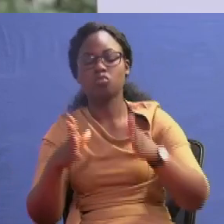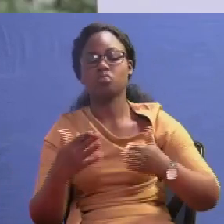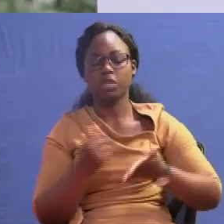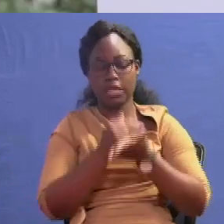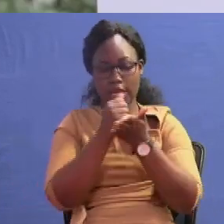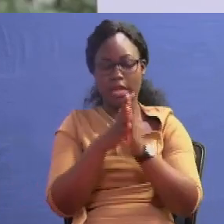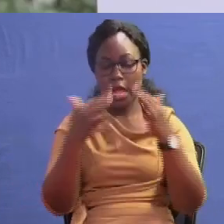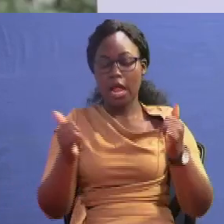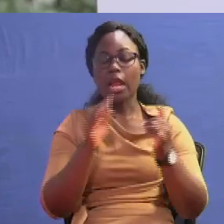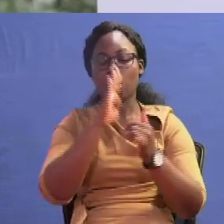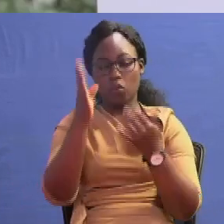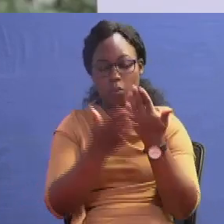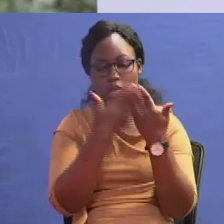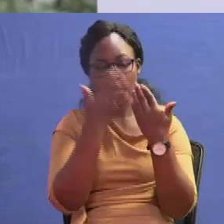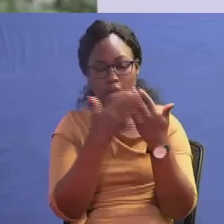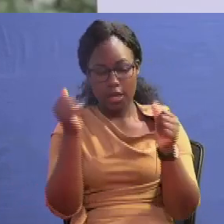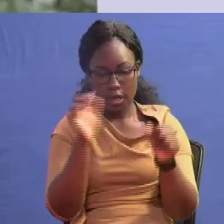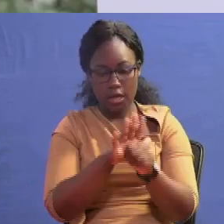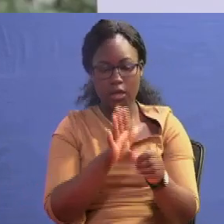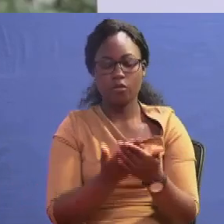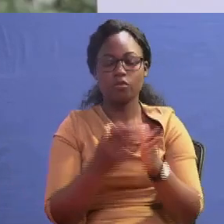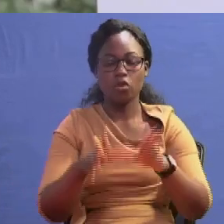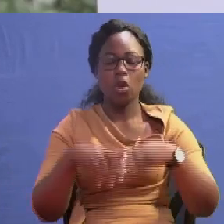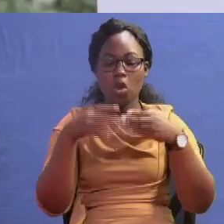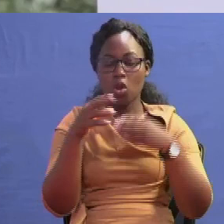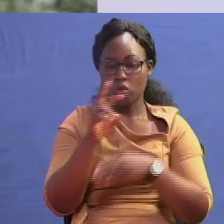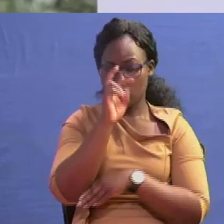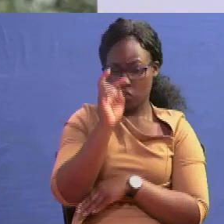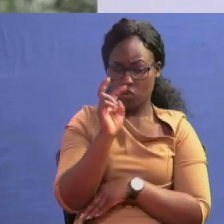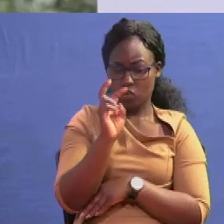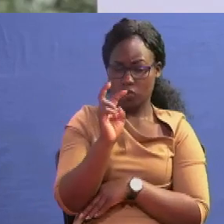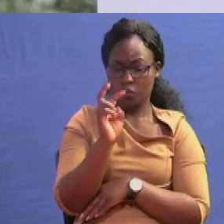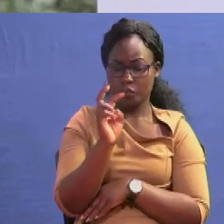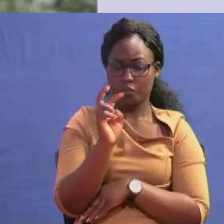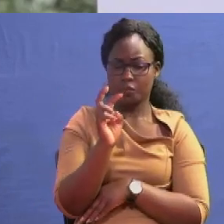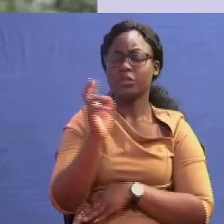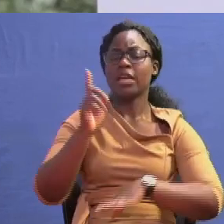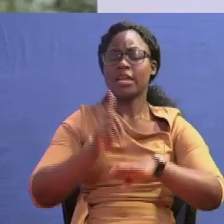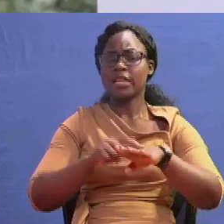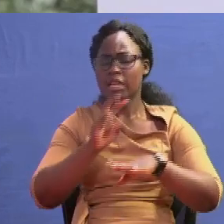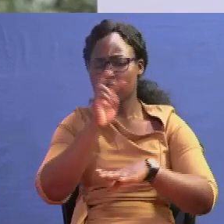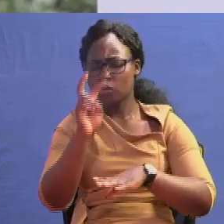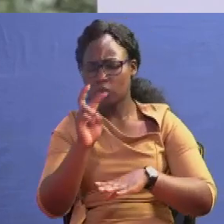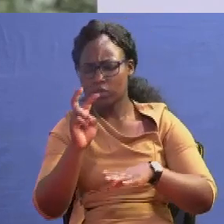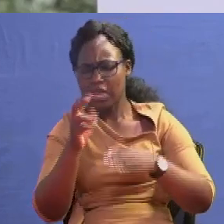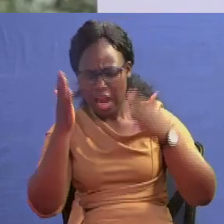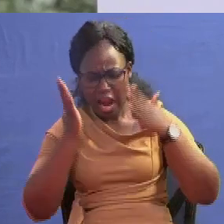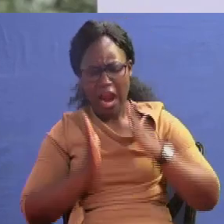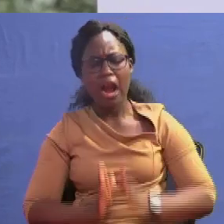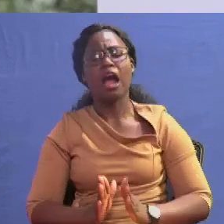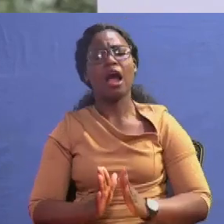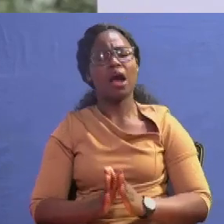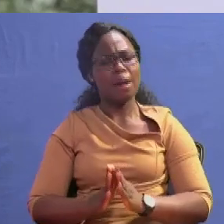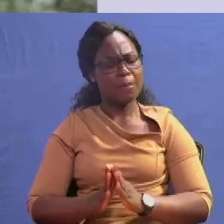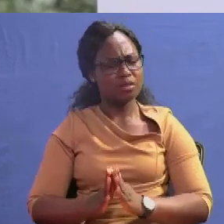hivyo mkuwe careful, mutoe macho. Ukiona mtu anakudhulumu unasema right yako